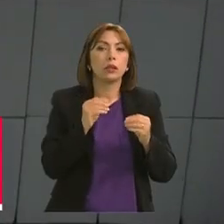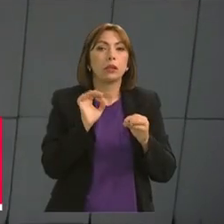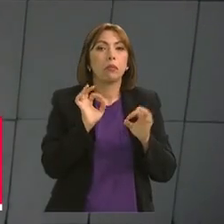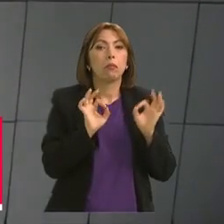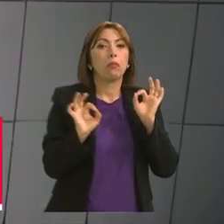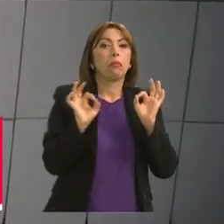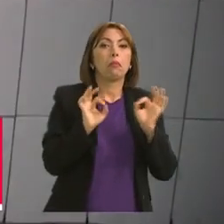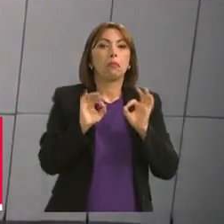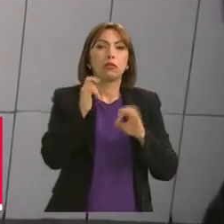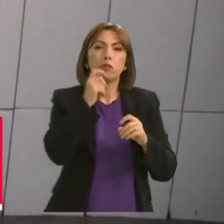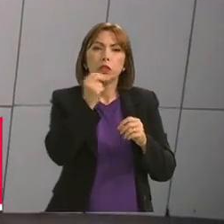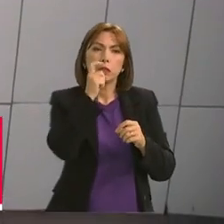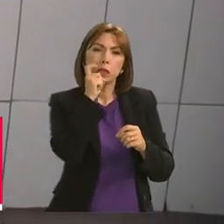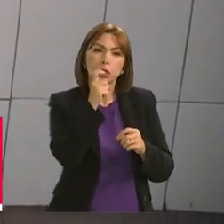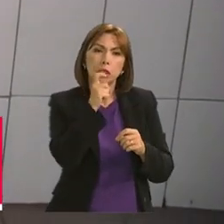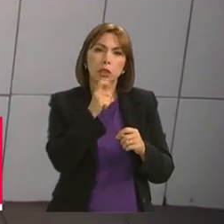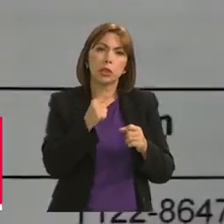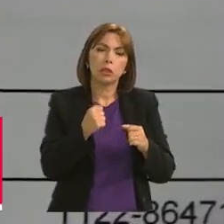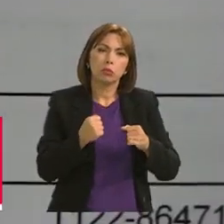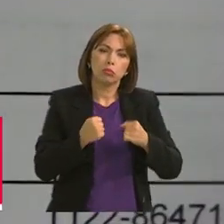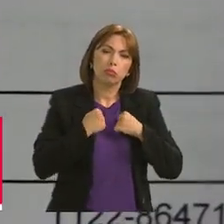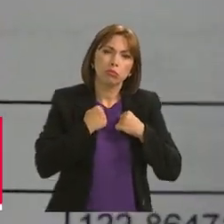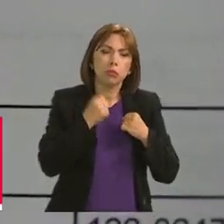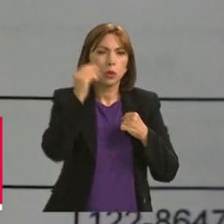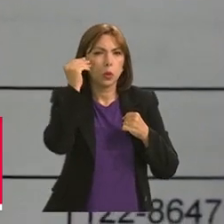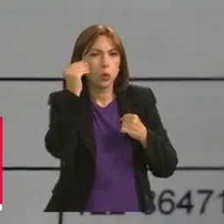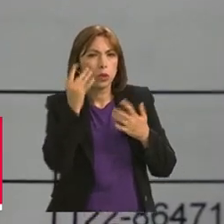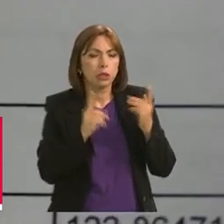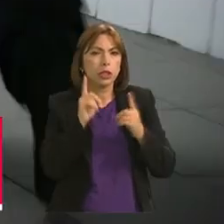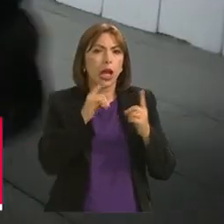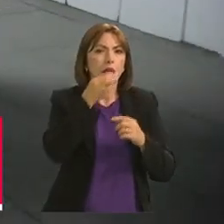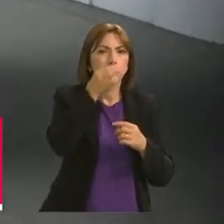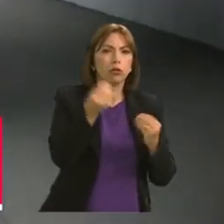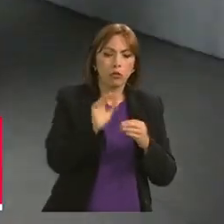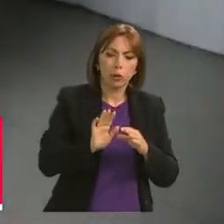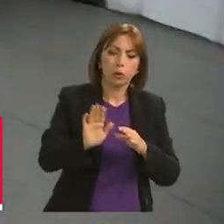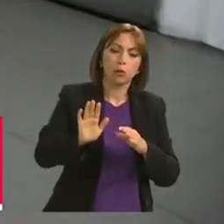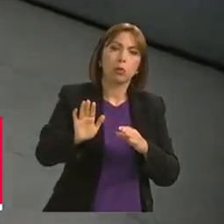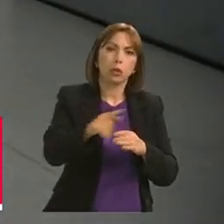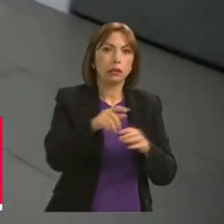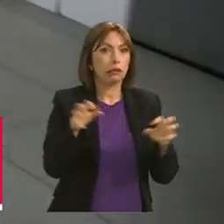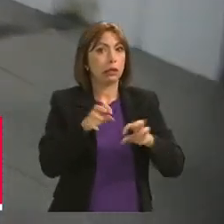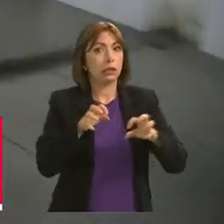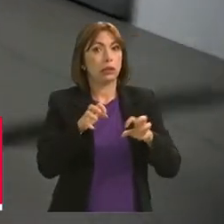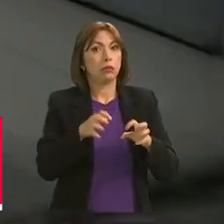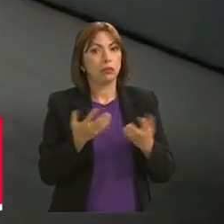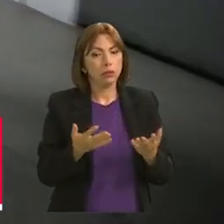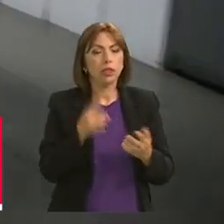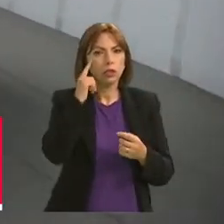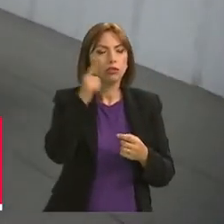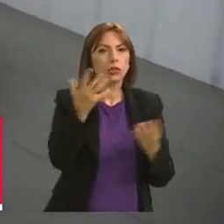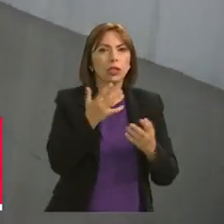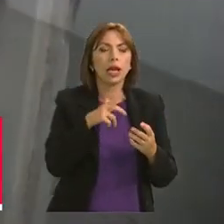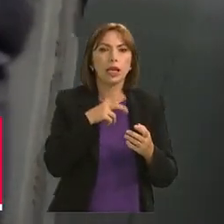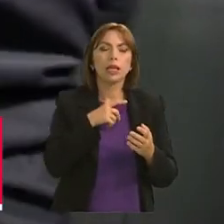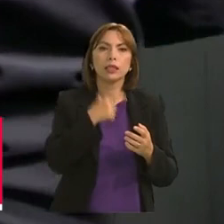și foarte ranchinoși și foarte suspicioși și dacă le spui ceva, du-te mai acolo, se enervează. Știți care e